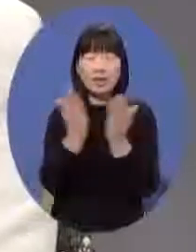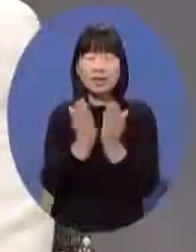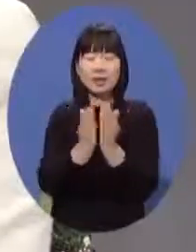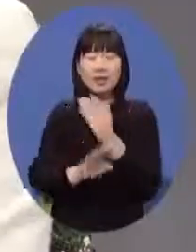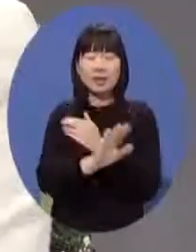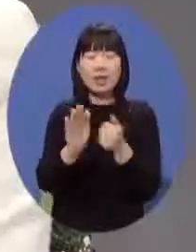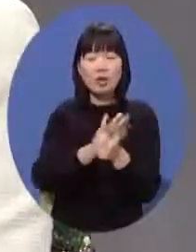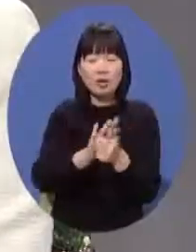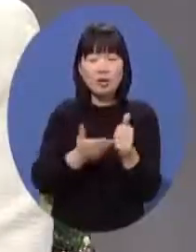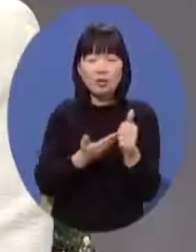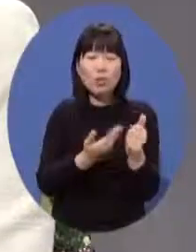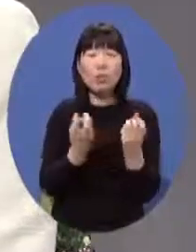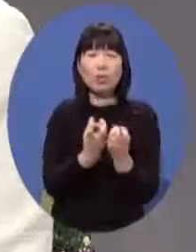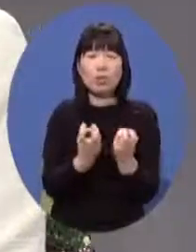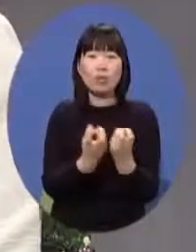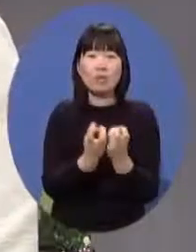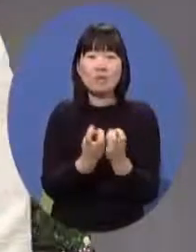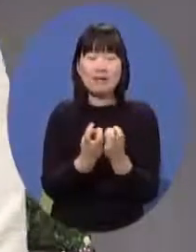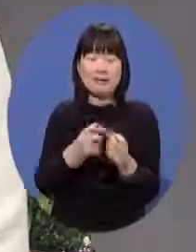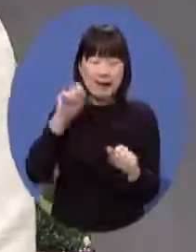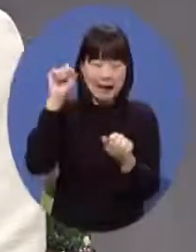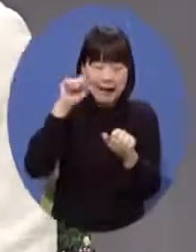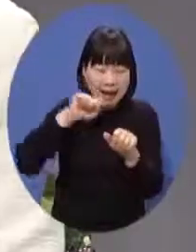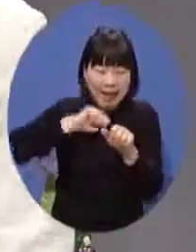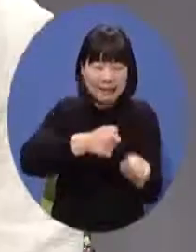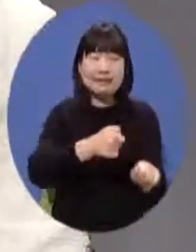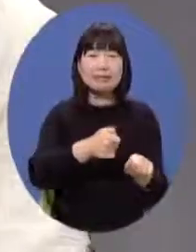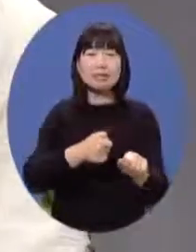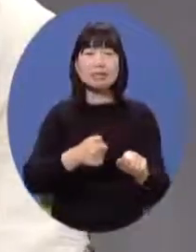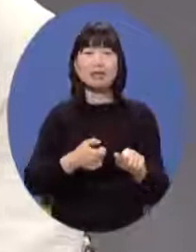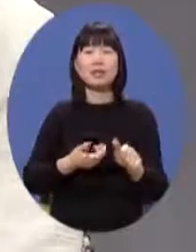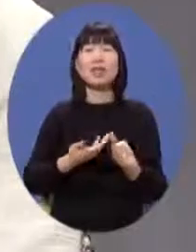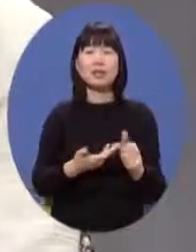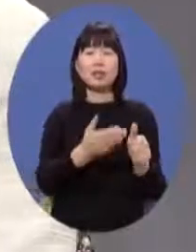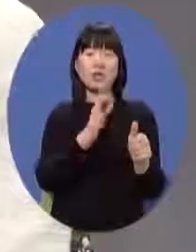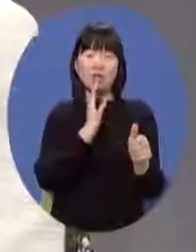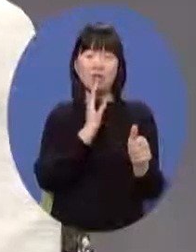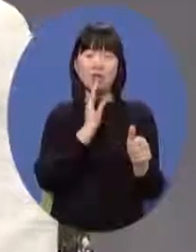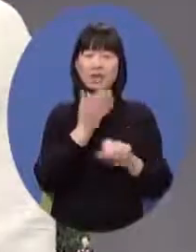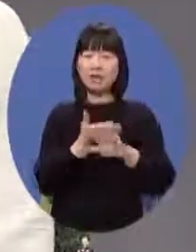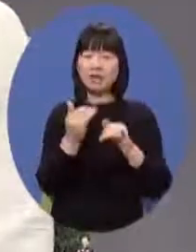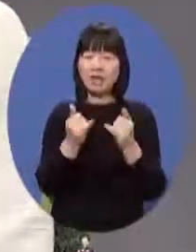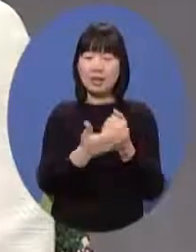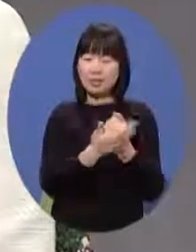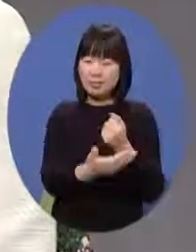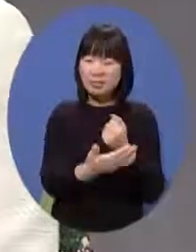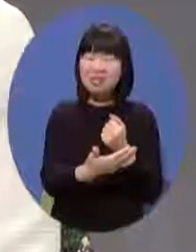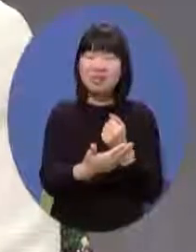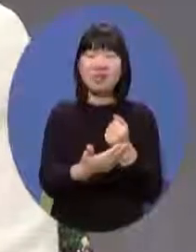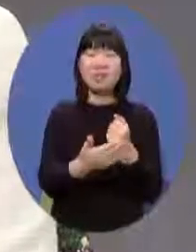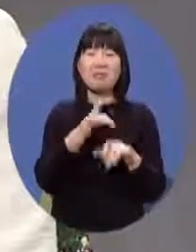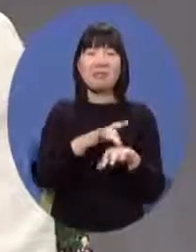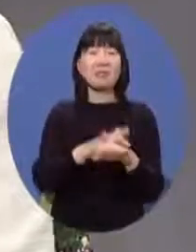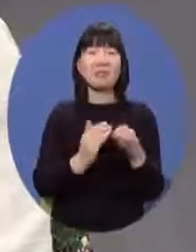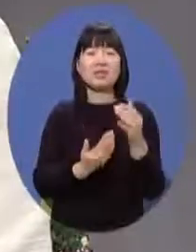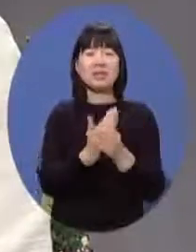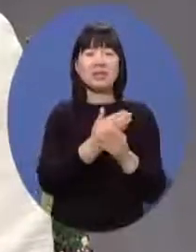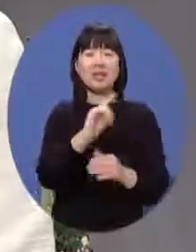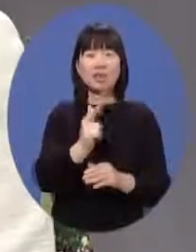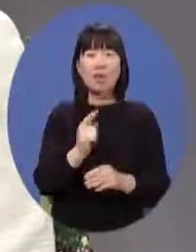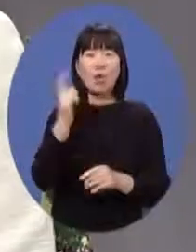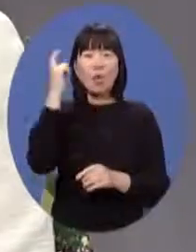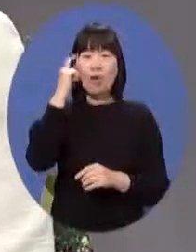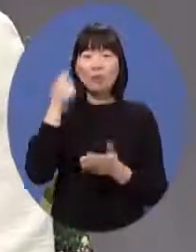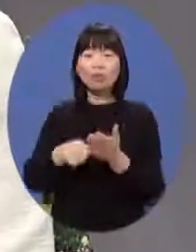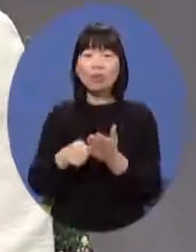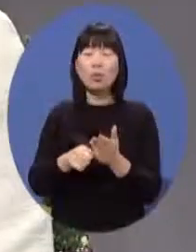우리가 위로하려면 어떻게 해줘야 돼요? 에이, 뺐지. 해주는 겁니다. 그렇죠. 이건 남 탓하는 게 위로군요. 아니에요. 예, 그러니까 이게 지금 생명체라고 생각을